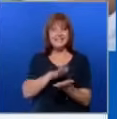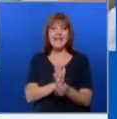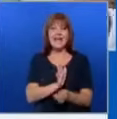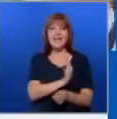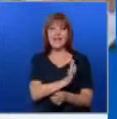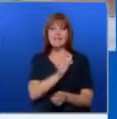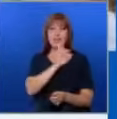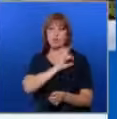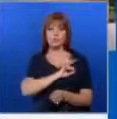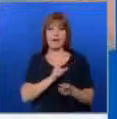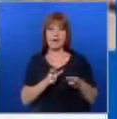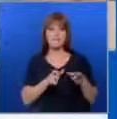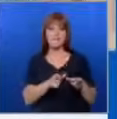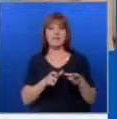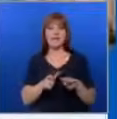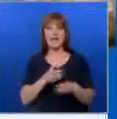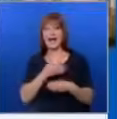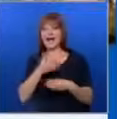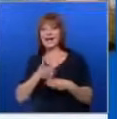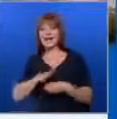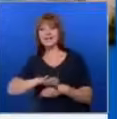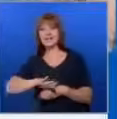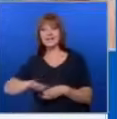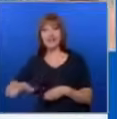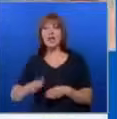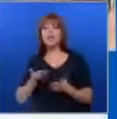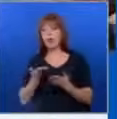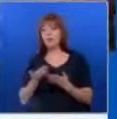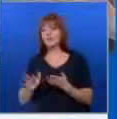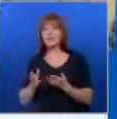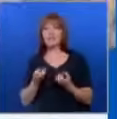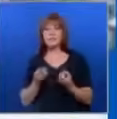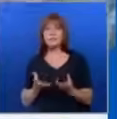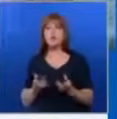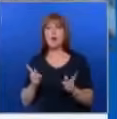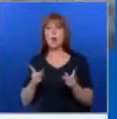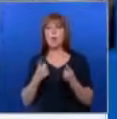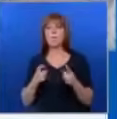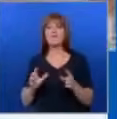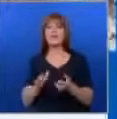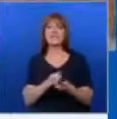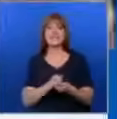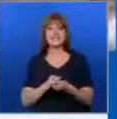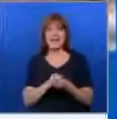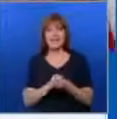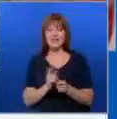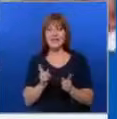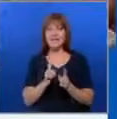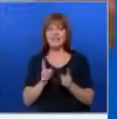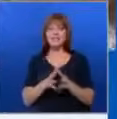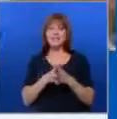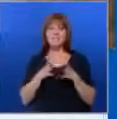успешно успяха да блокират крайната десница, но за сега отхвърлят възможността да управляват заедно. Затова и не са много